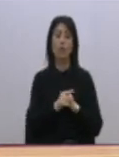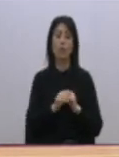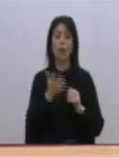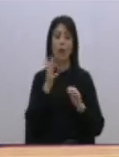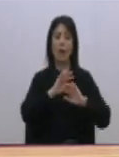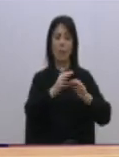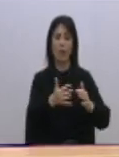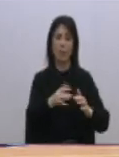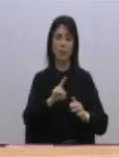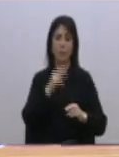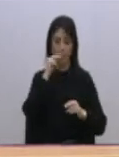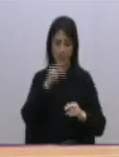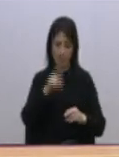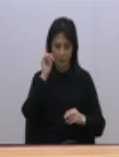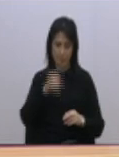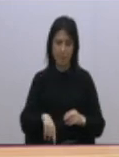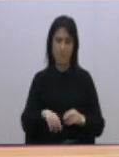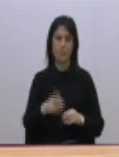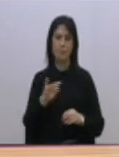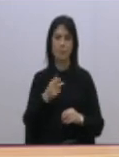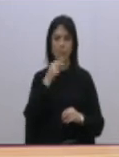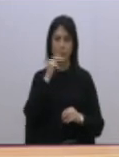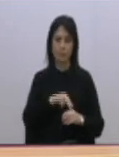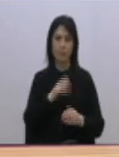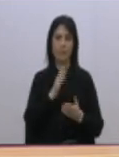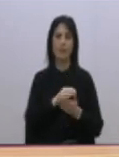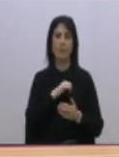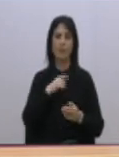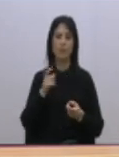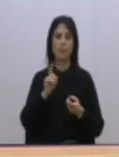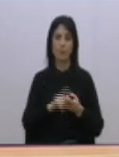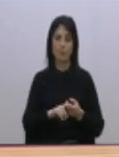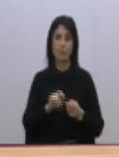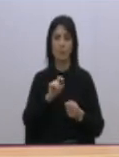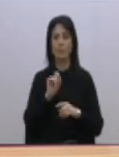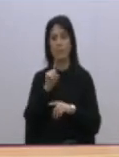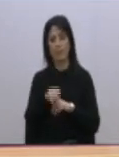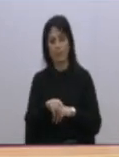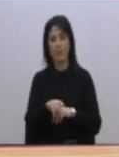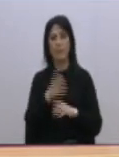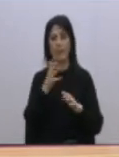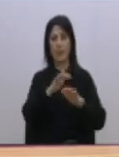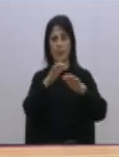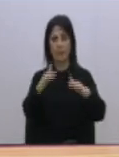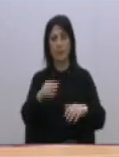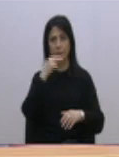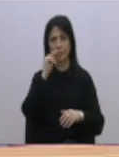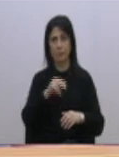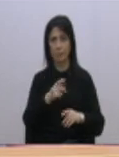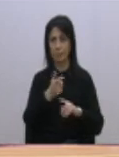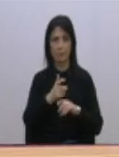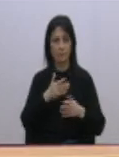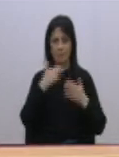ხელსაფარებს, რაღაცა დანაშაული იცის, რომელ დანაშაულთანაც ან თვითონ აქვს კავშირი, ან დაავალეს, რომ ხელი დააფაროს იმ დანაშაულს.